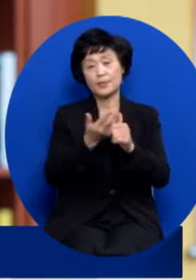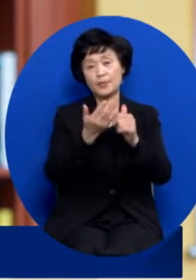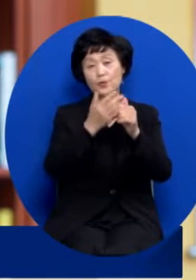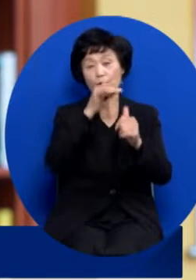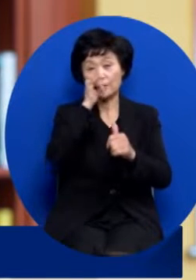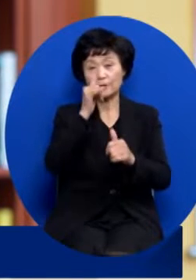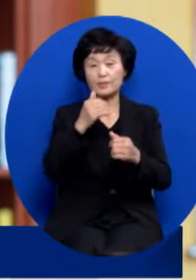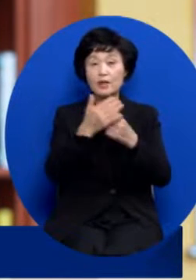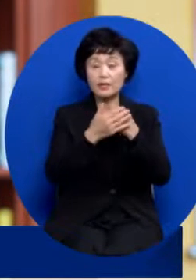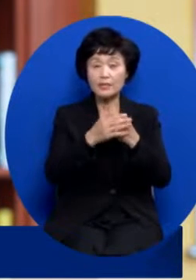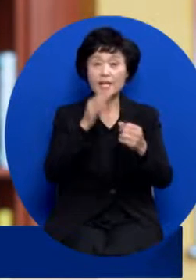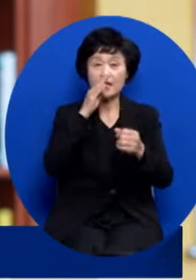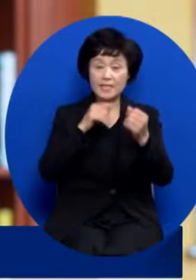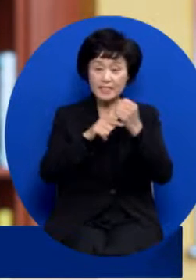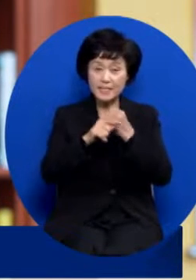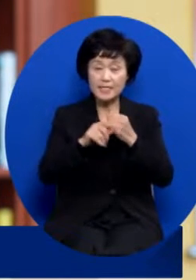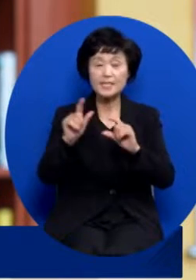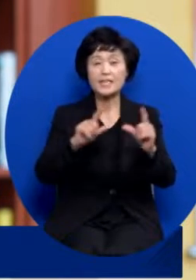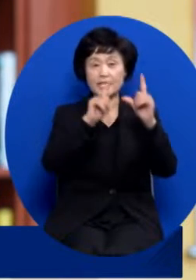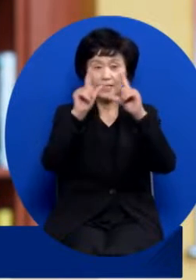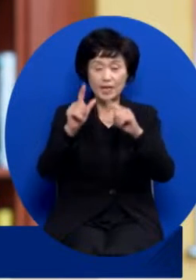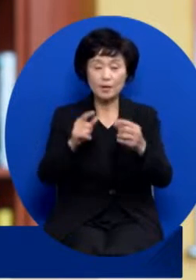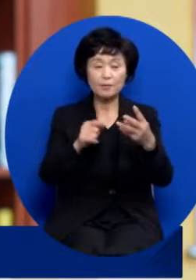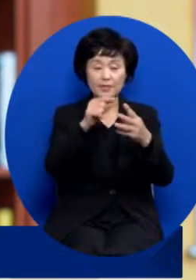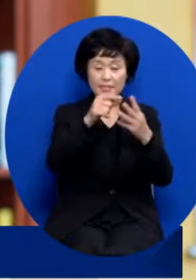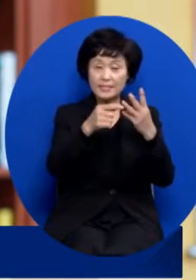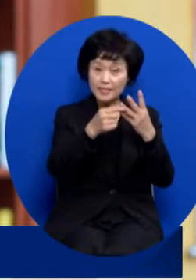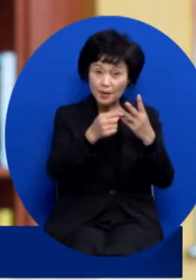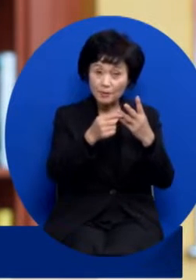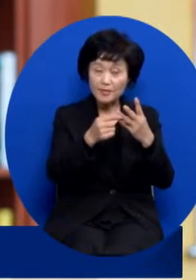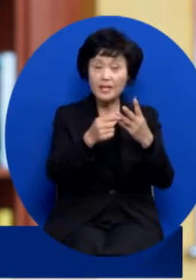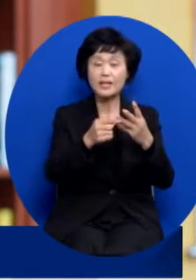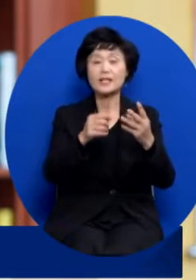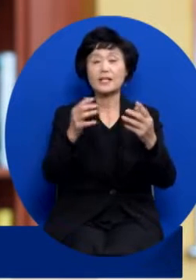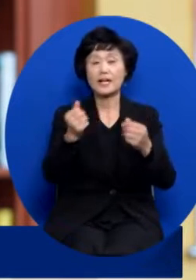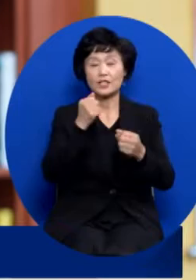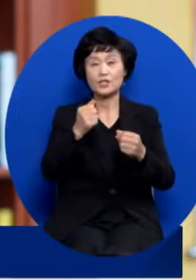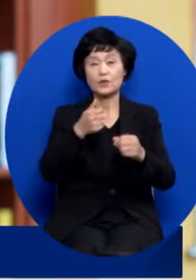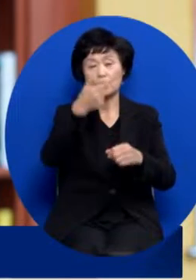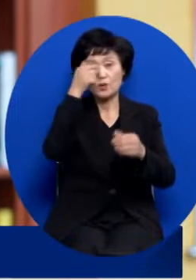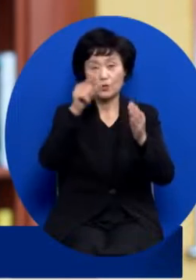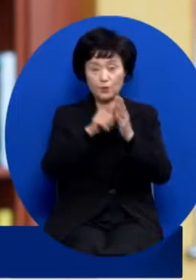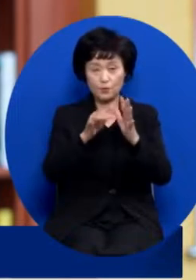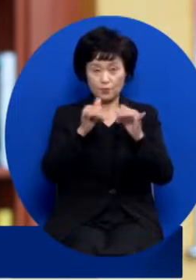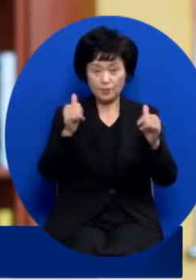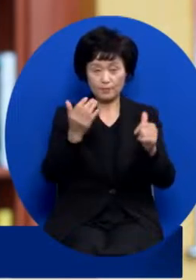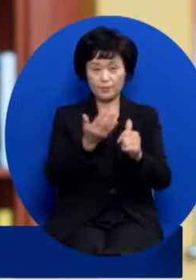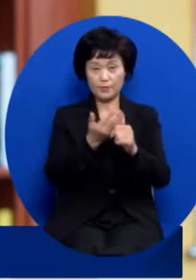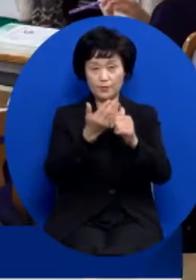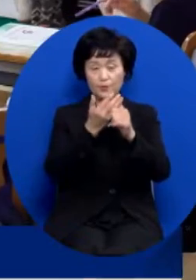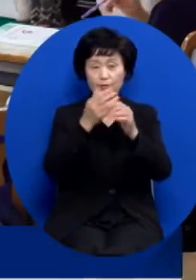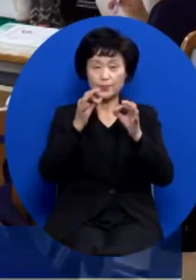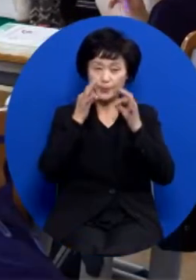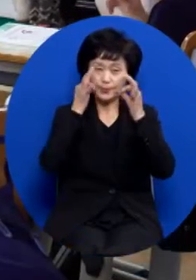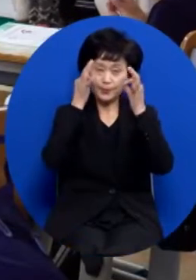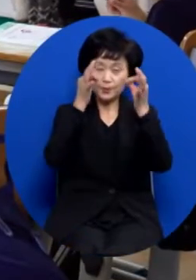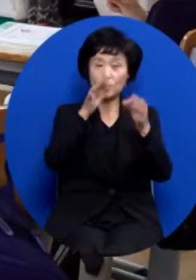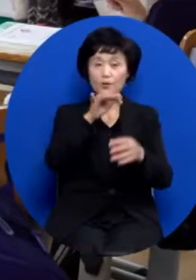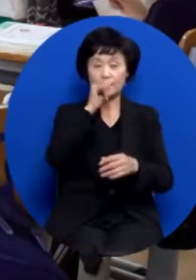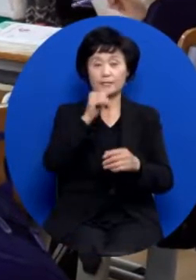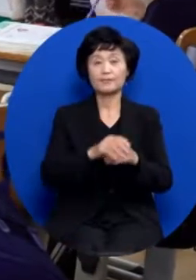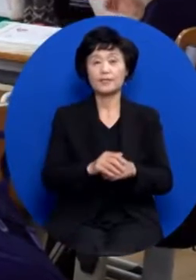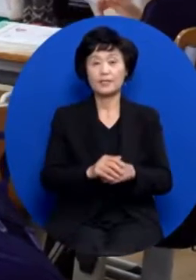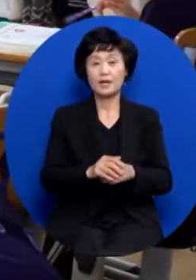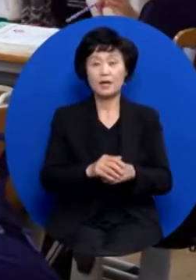진리, 살림이라는 3대 정신을 가지고 기독교 미래 인재들을 키우는 일에 최선을 다하고 있습니다. 영광